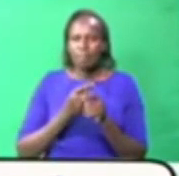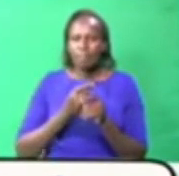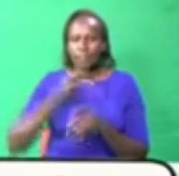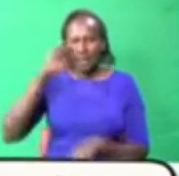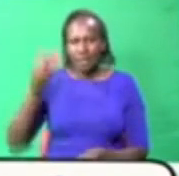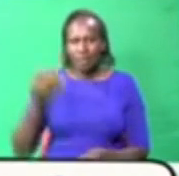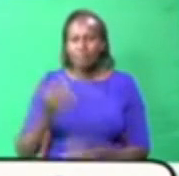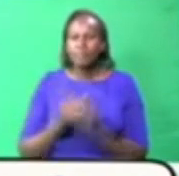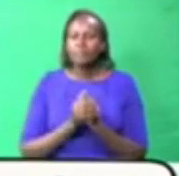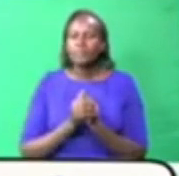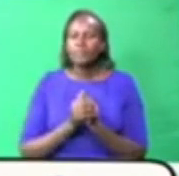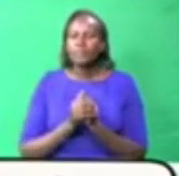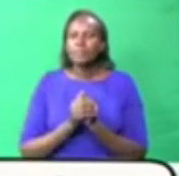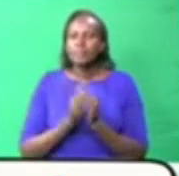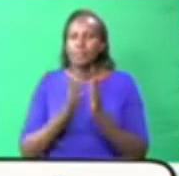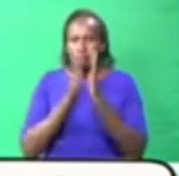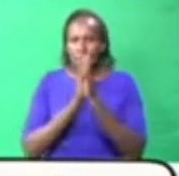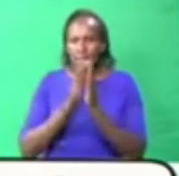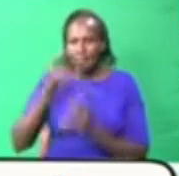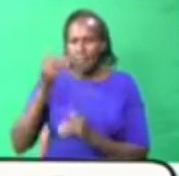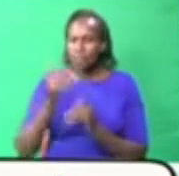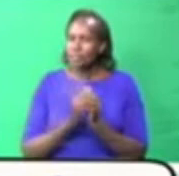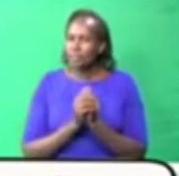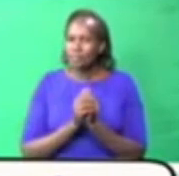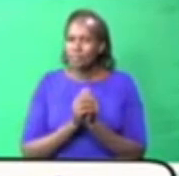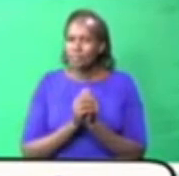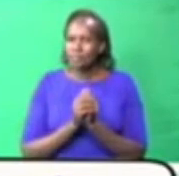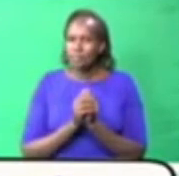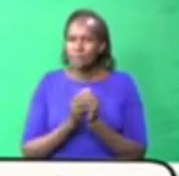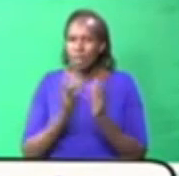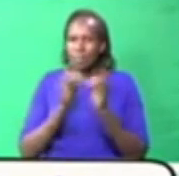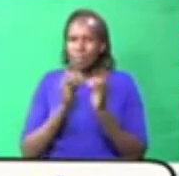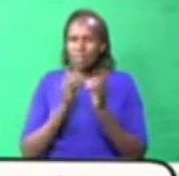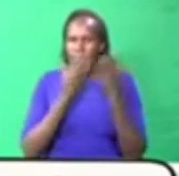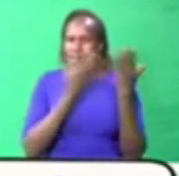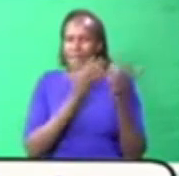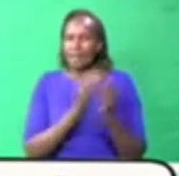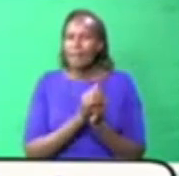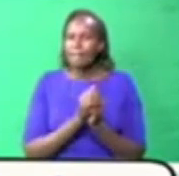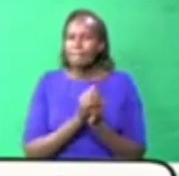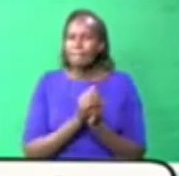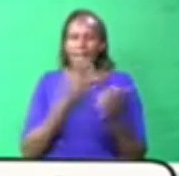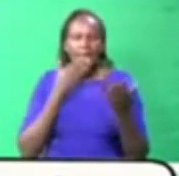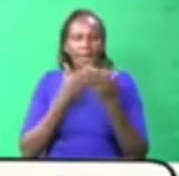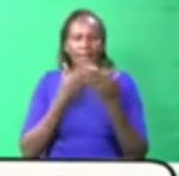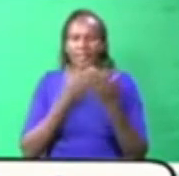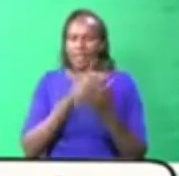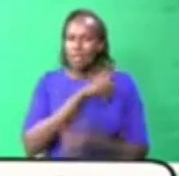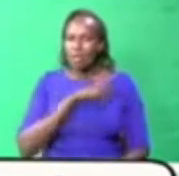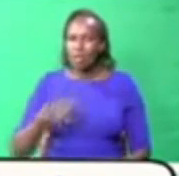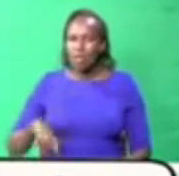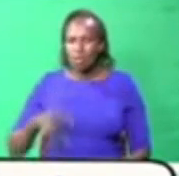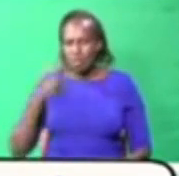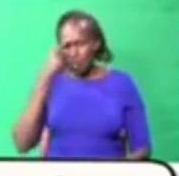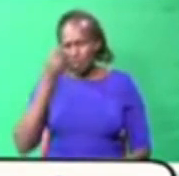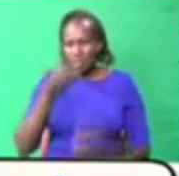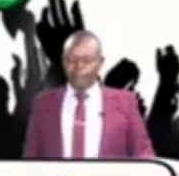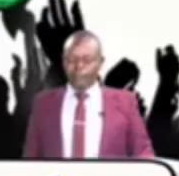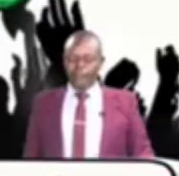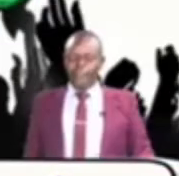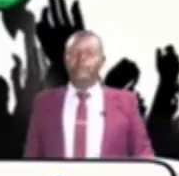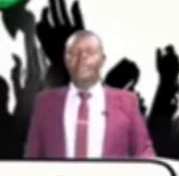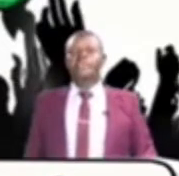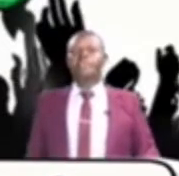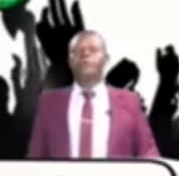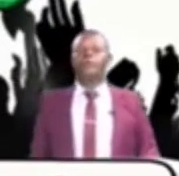resident pastor. Na naamini wengi tumekutana nao mahali pale. Na nashukuru Bwana ya kwamba ametupatia nafasi hii